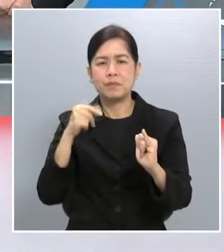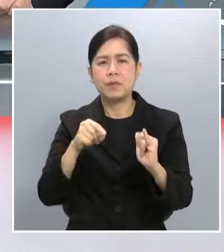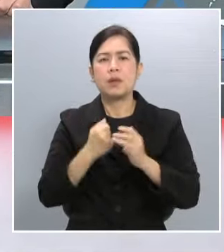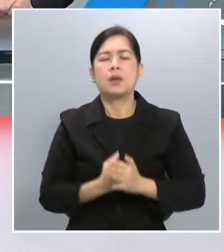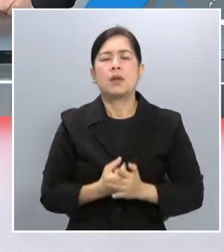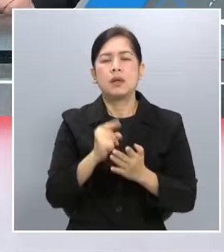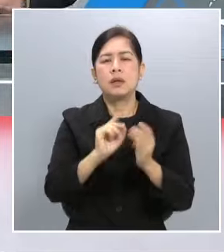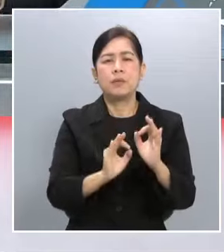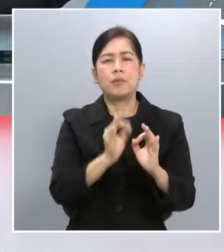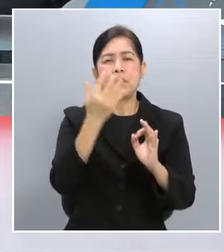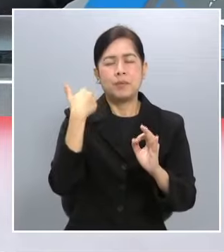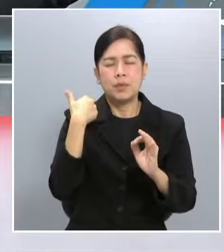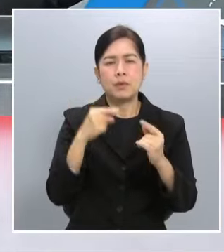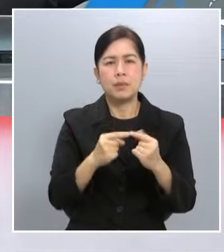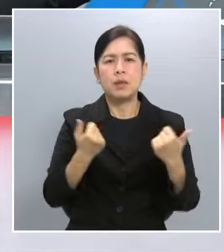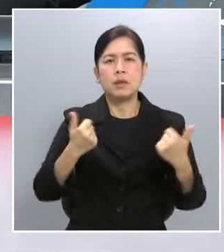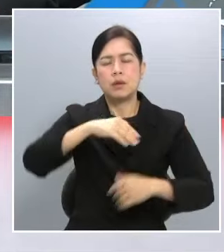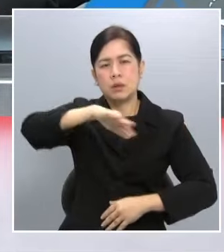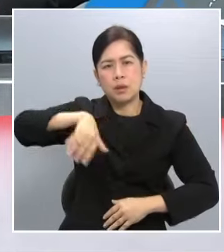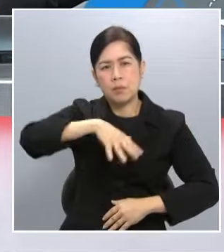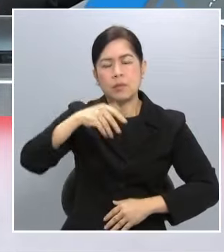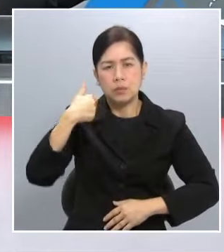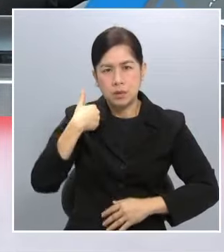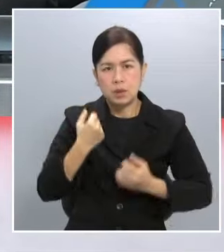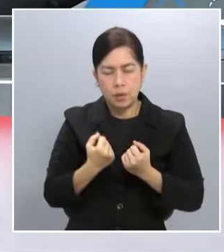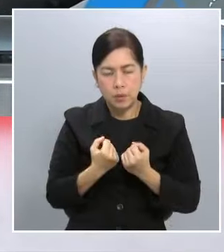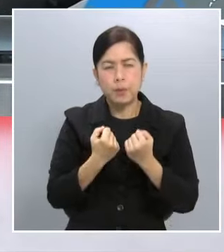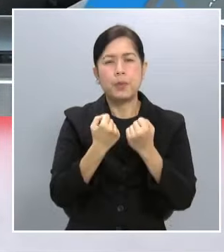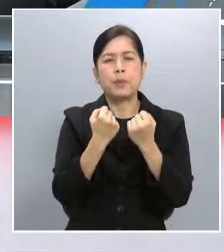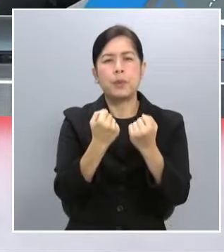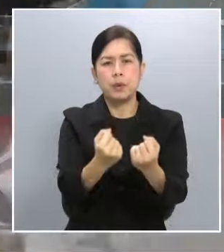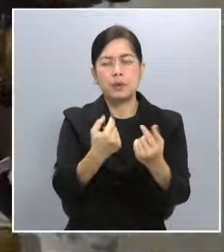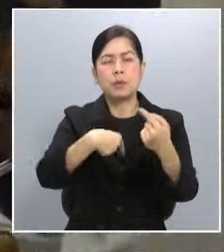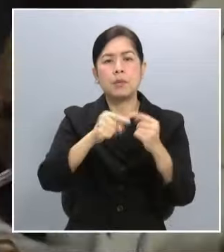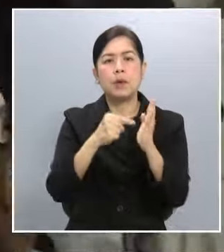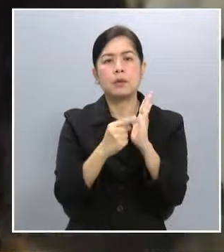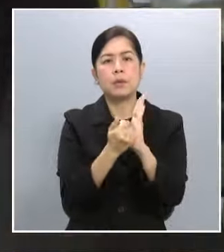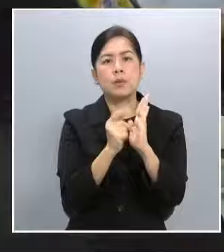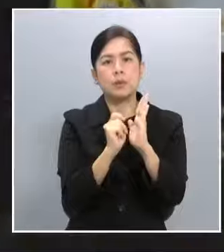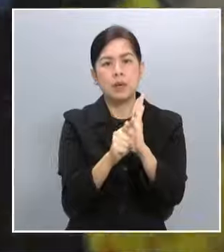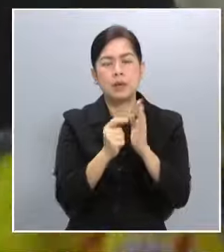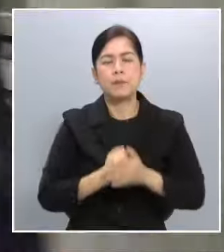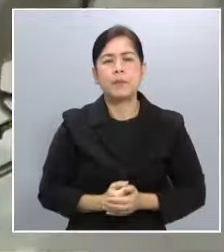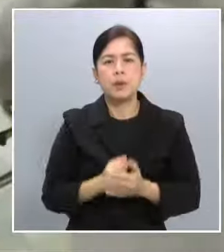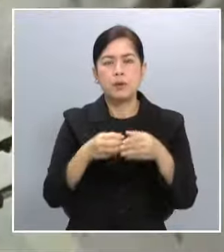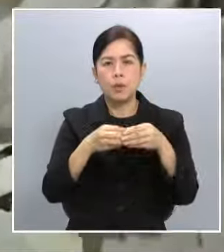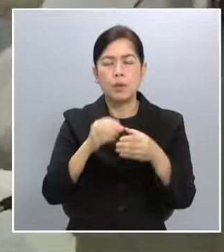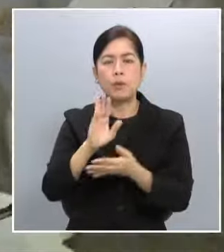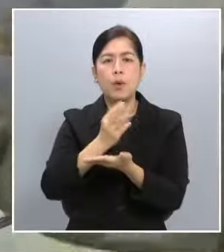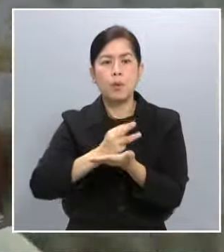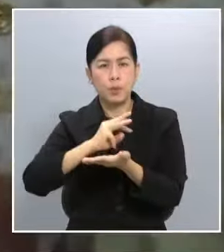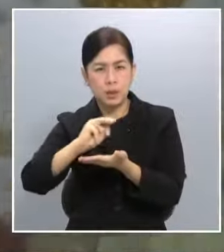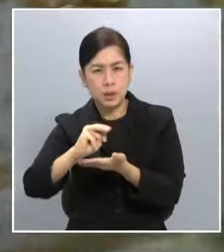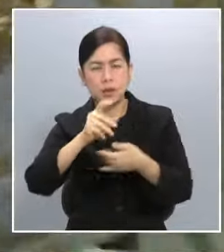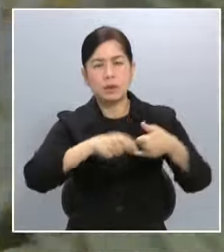านนี้ทุกร่างก็เดินทางกลับบ้านที่อุทัยธานีเรียบร้อยนะคะโดยทางกู้ภัยพร้อมด้วยคุณบินบลือฤท